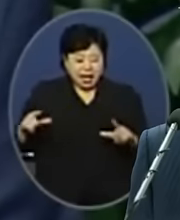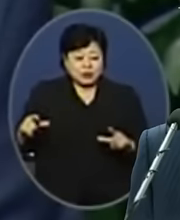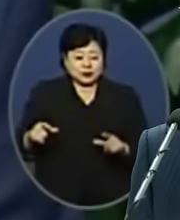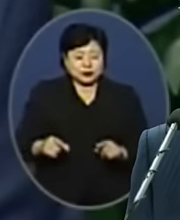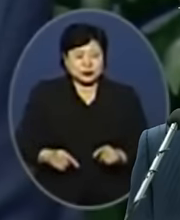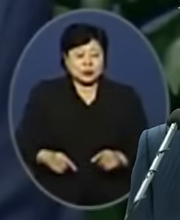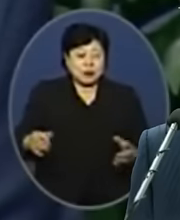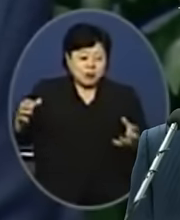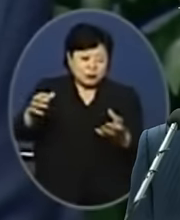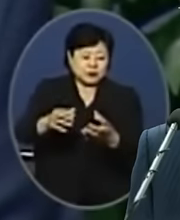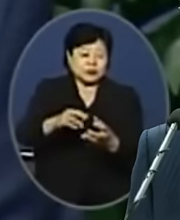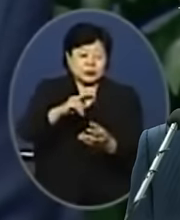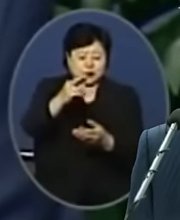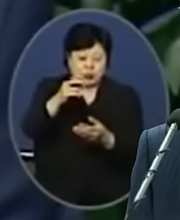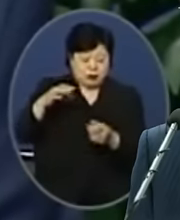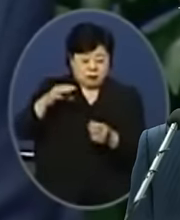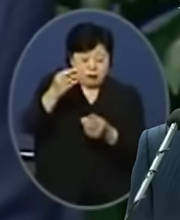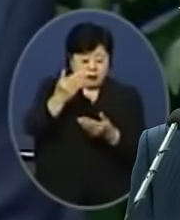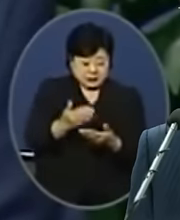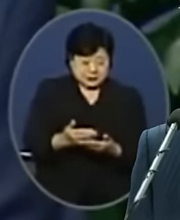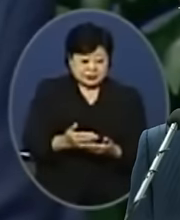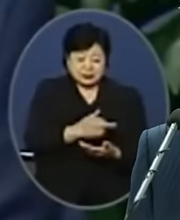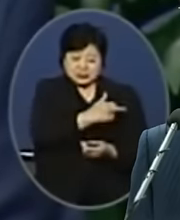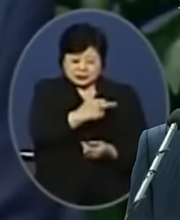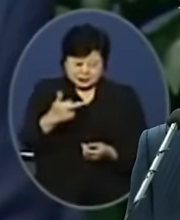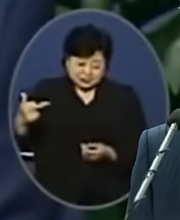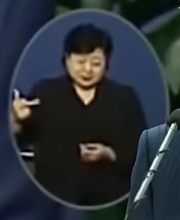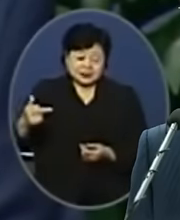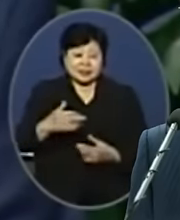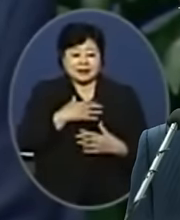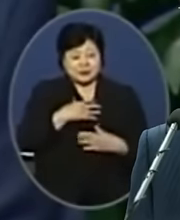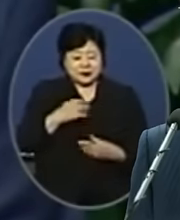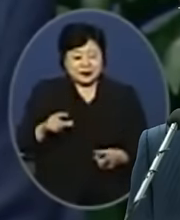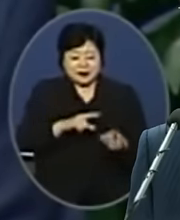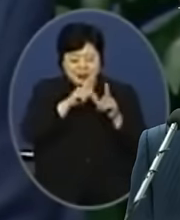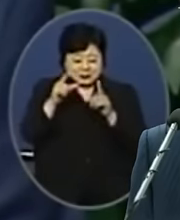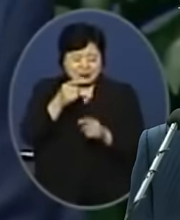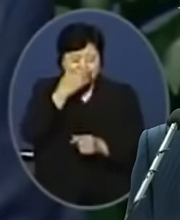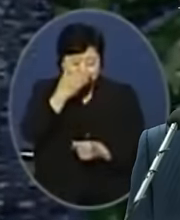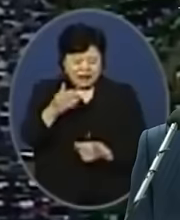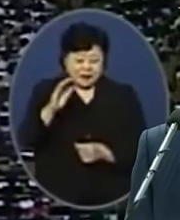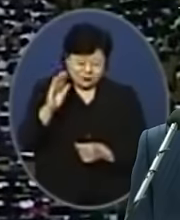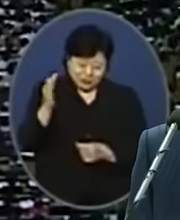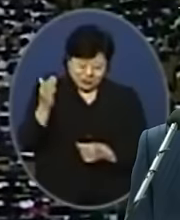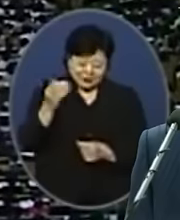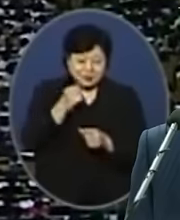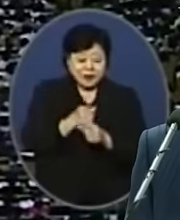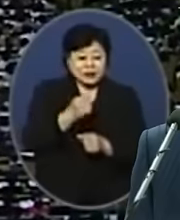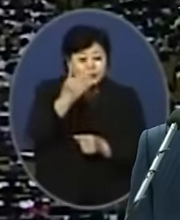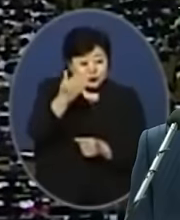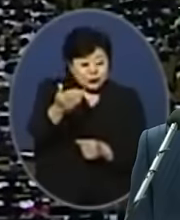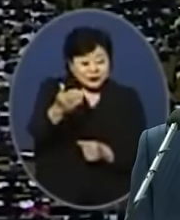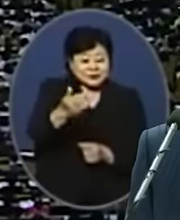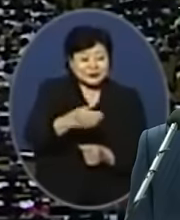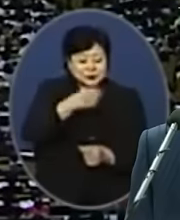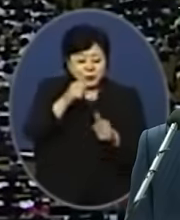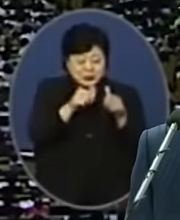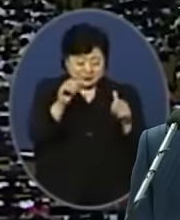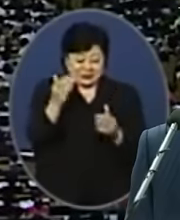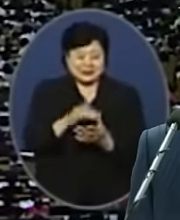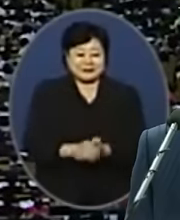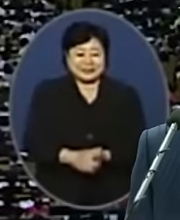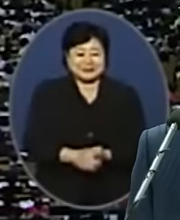애굽으로 불러들여서 크게 잘 사는 백성들이 되게 만든 요셉인